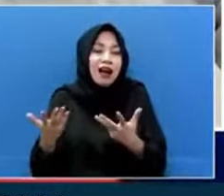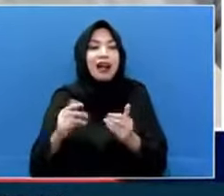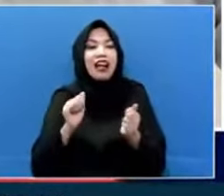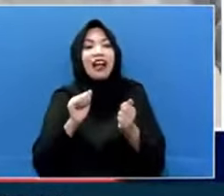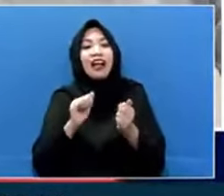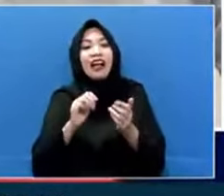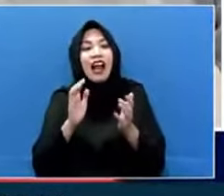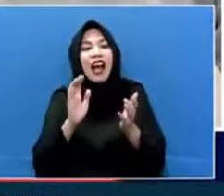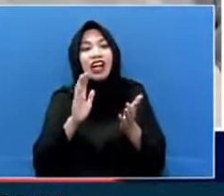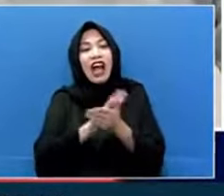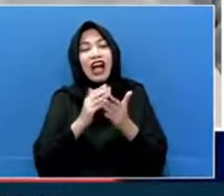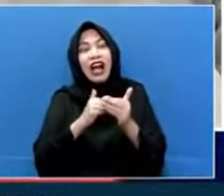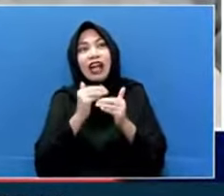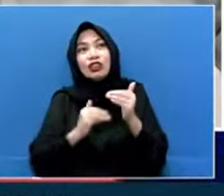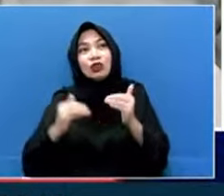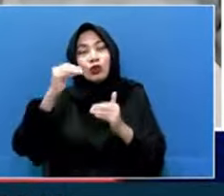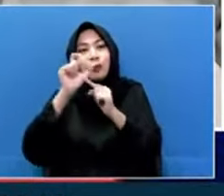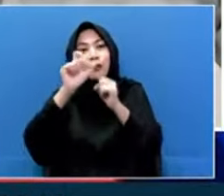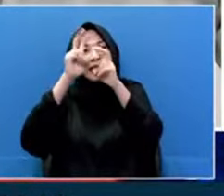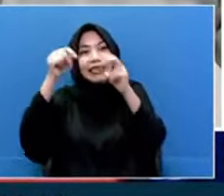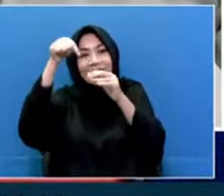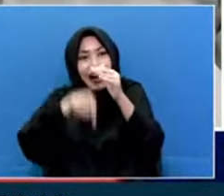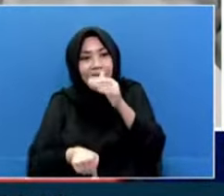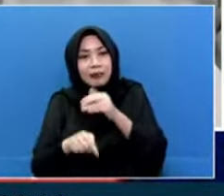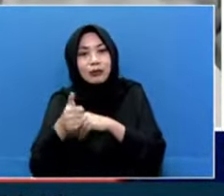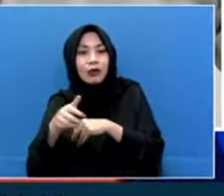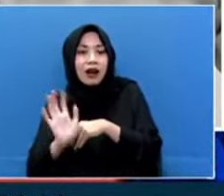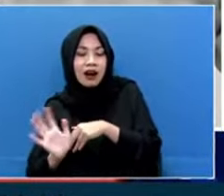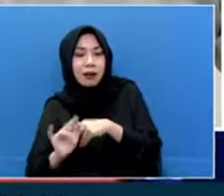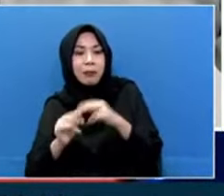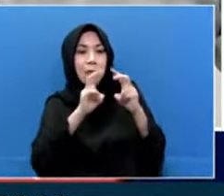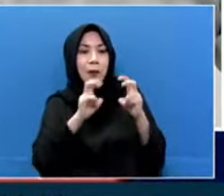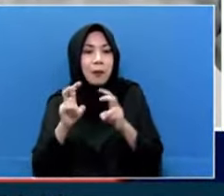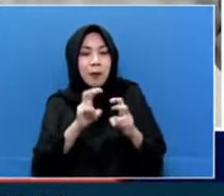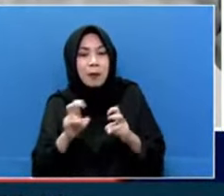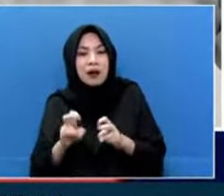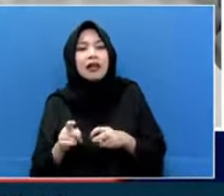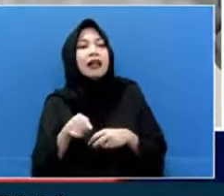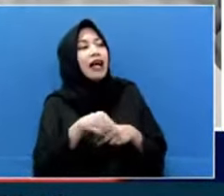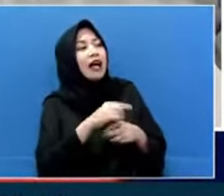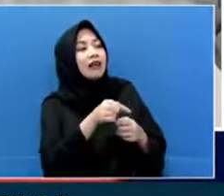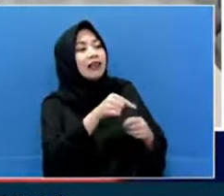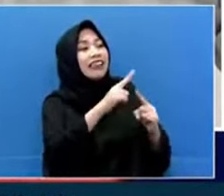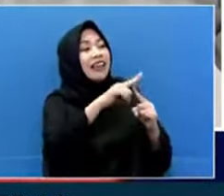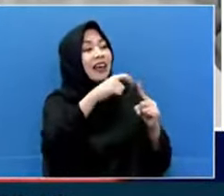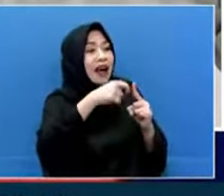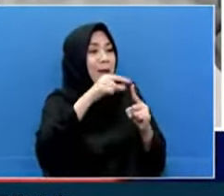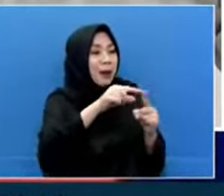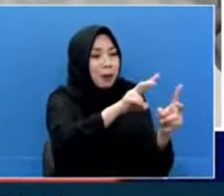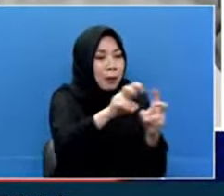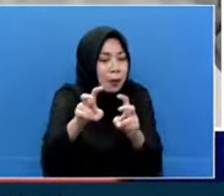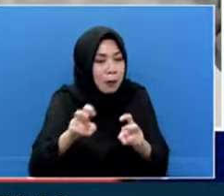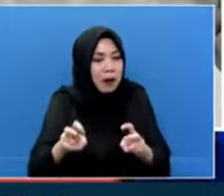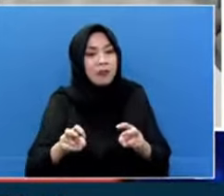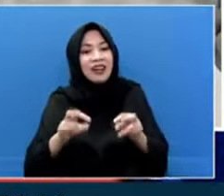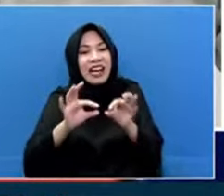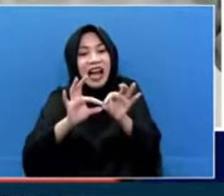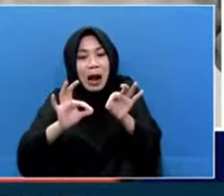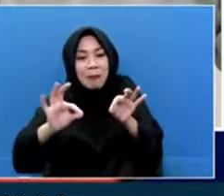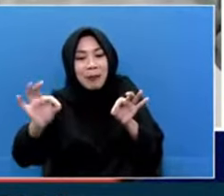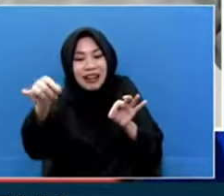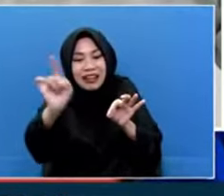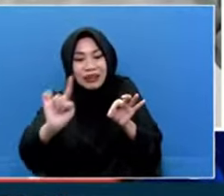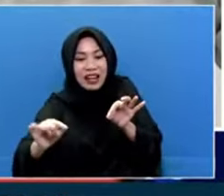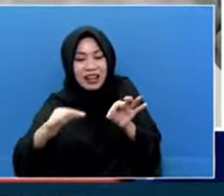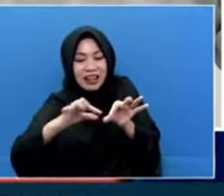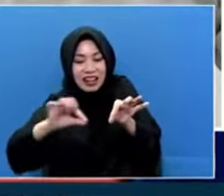penyidikan ataupun tidakat Oke dari hasil oleh TKP apa saja pak ee informasi sementaranya dari mana aliran listrik ini kemudian Apa yang